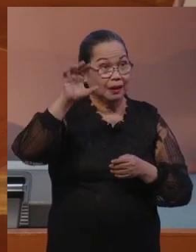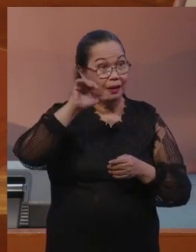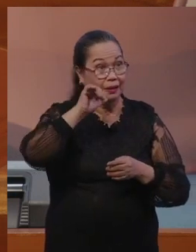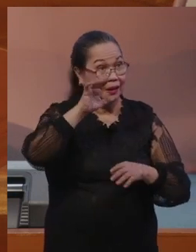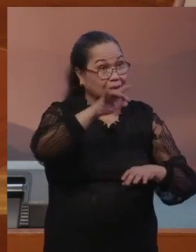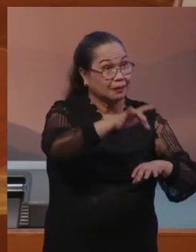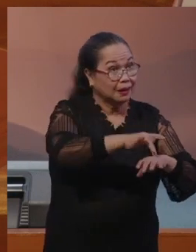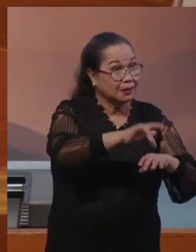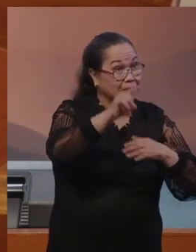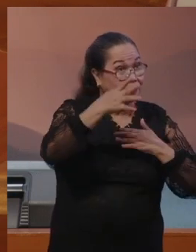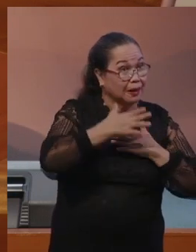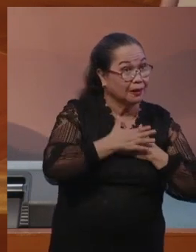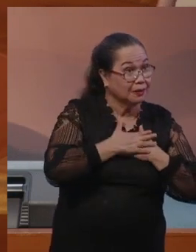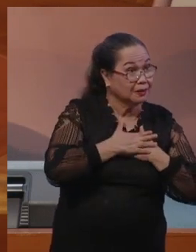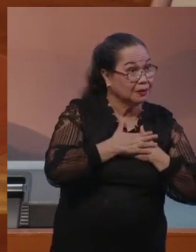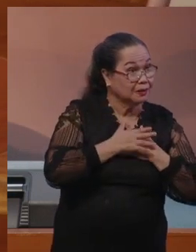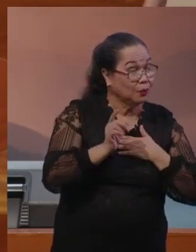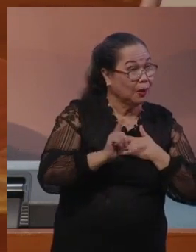grasya ng Diyos?